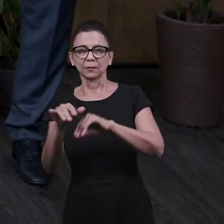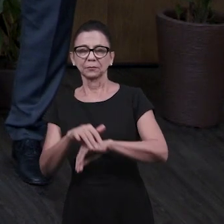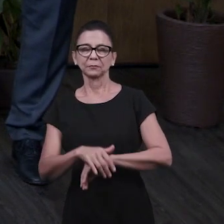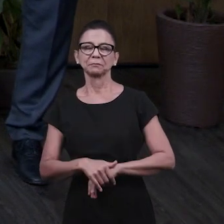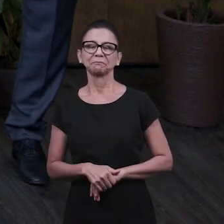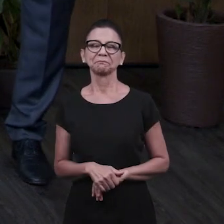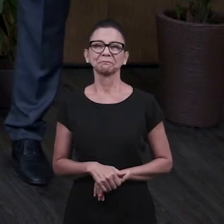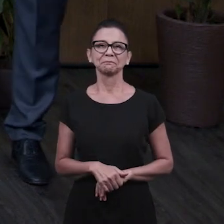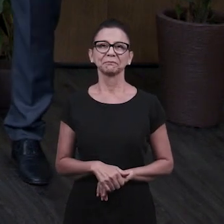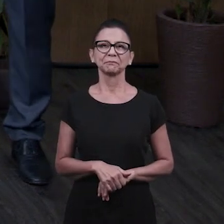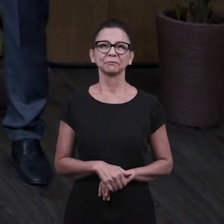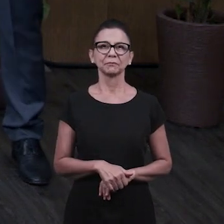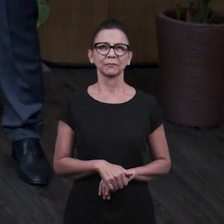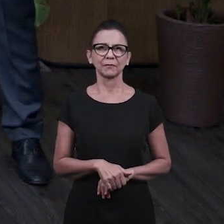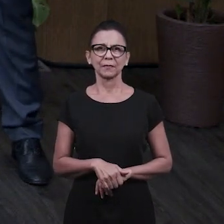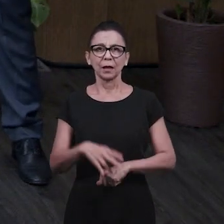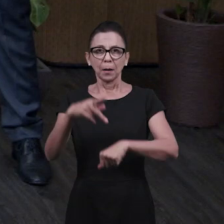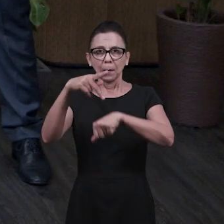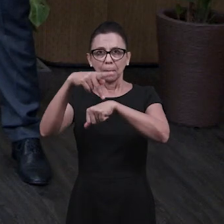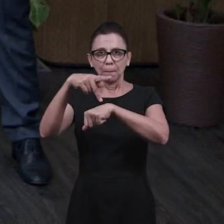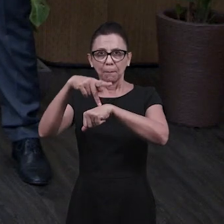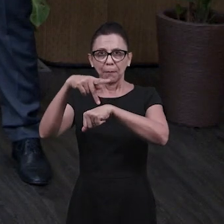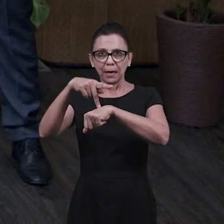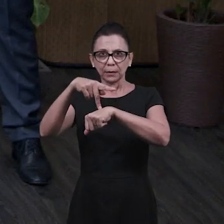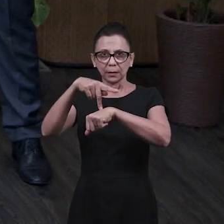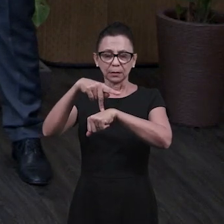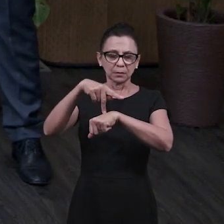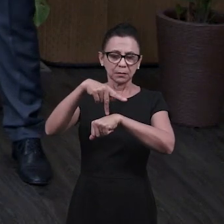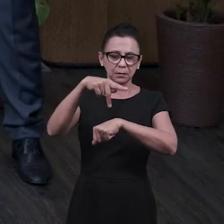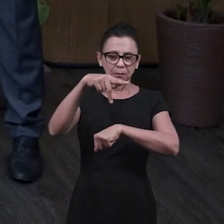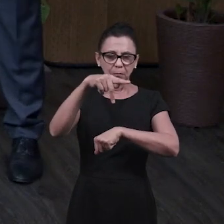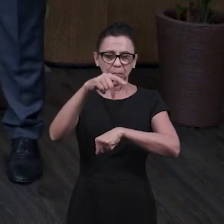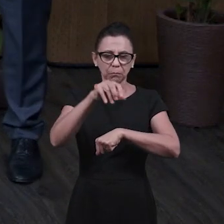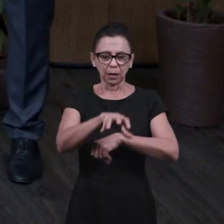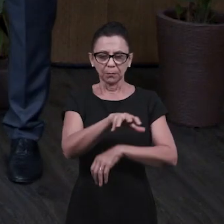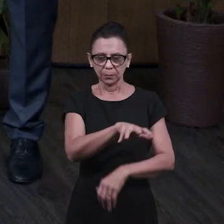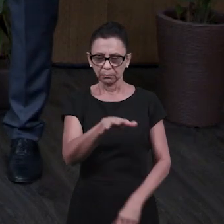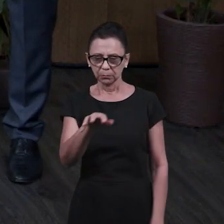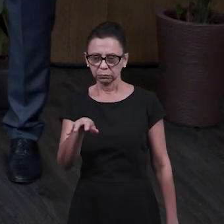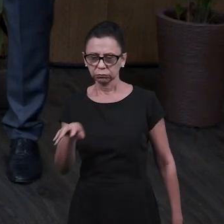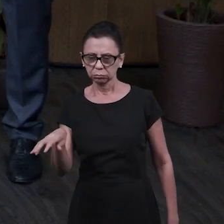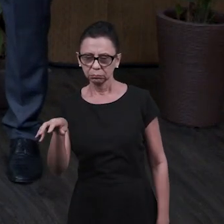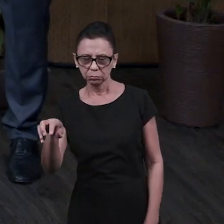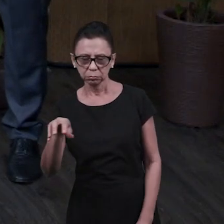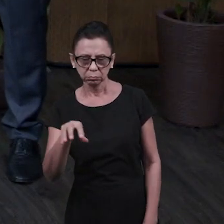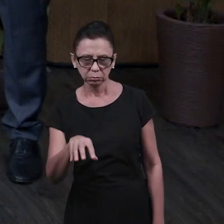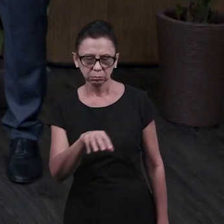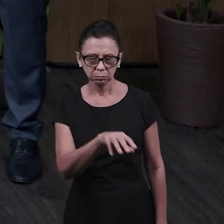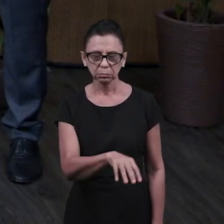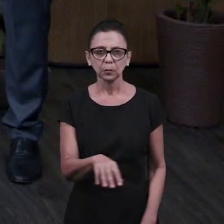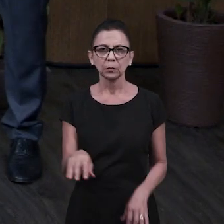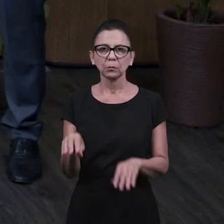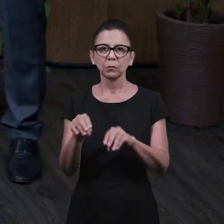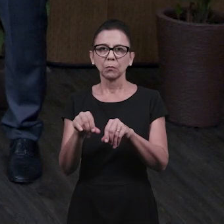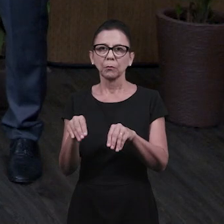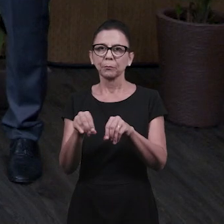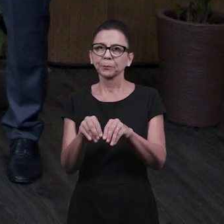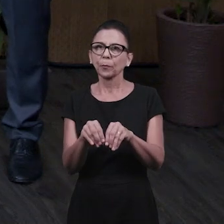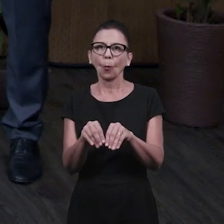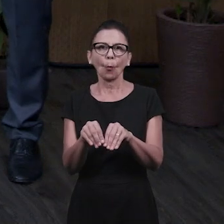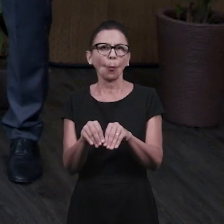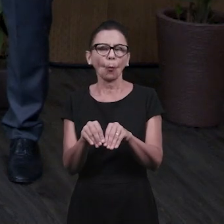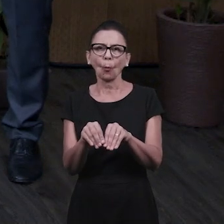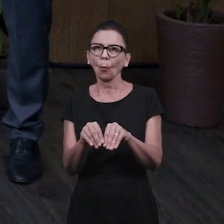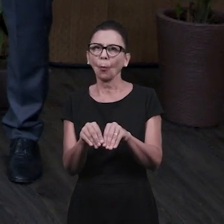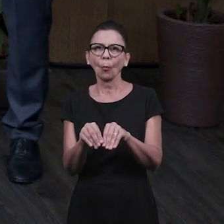a été entre les pierres, le terrain pierreux, où il n'avait pas suffisamment